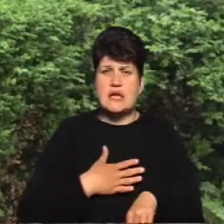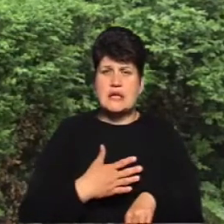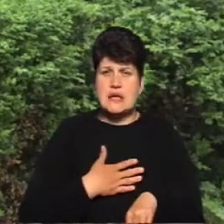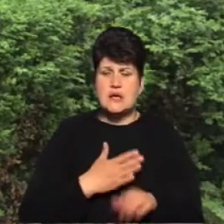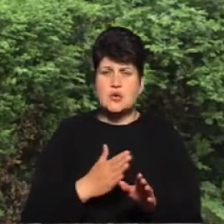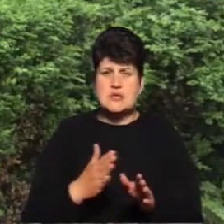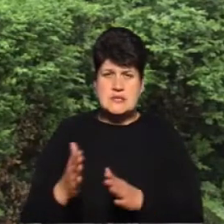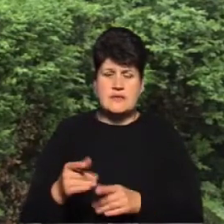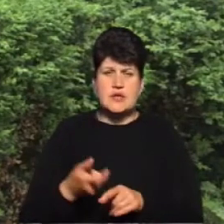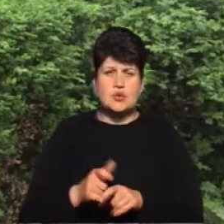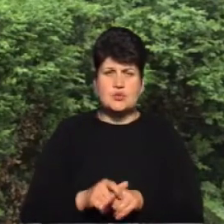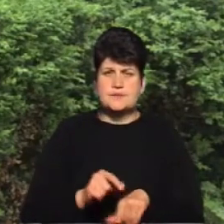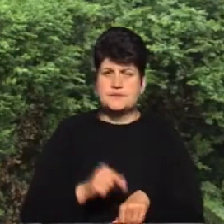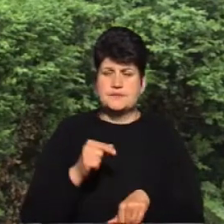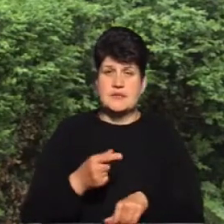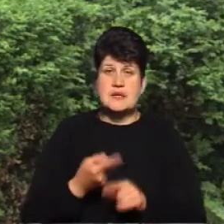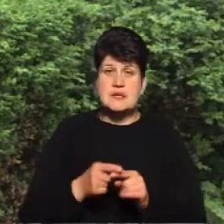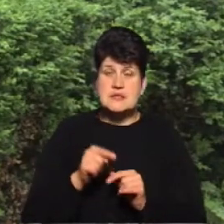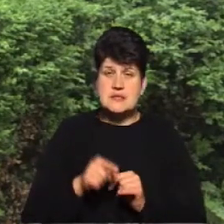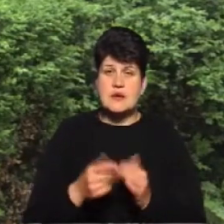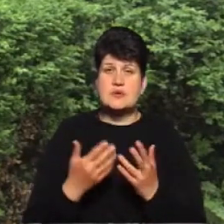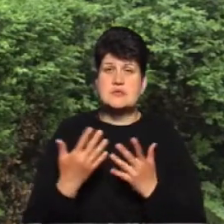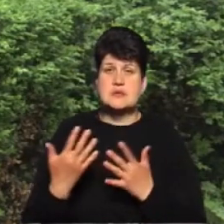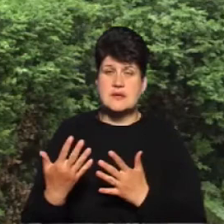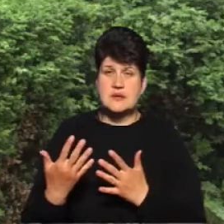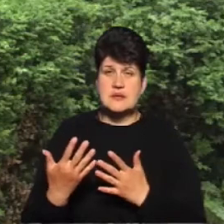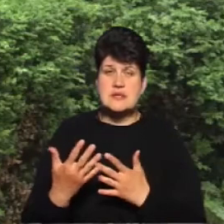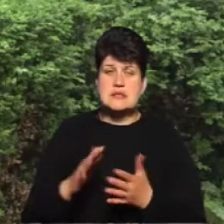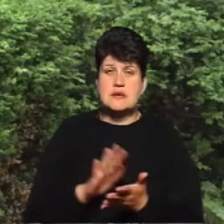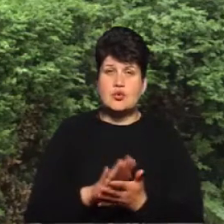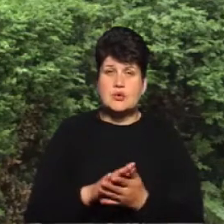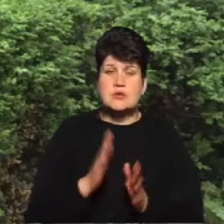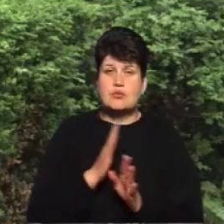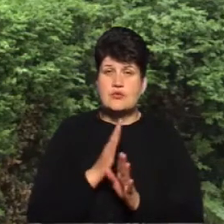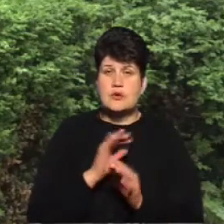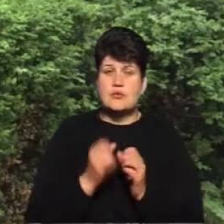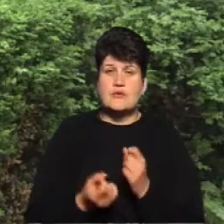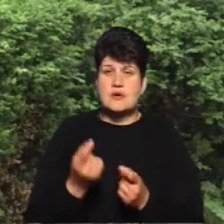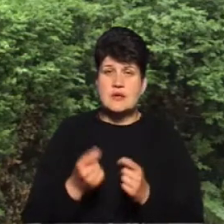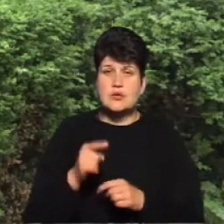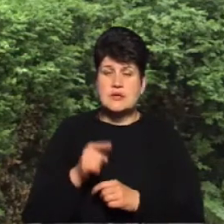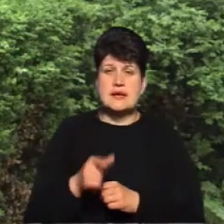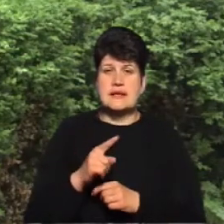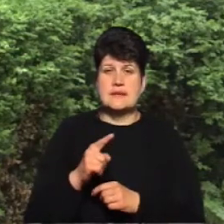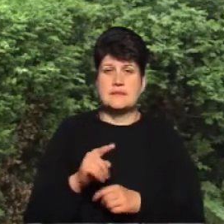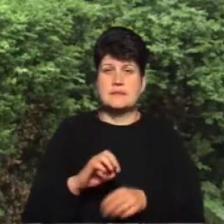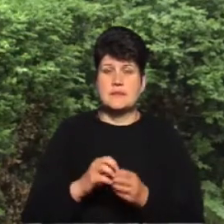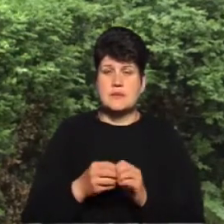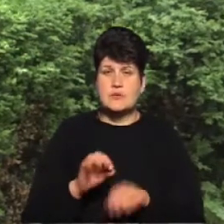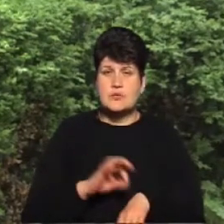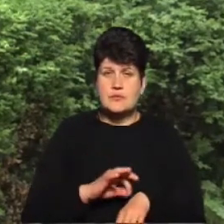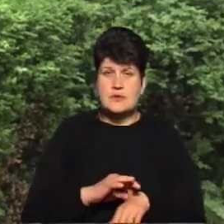дуже вразливі до того, оскільки забрудненість повітря може викликати у них загострення цих хвороб, різні